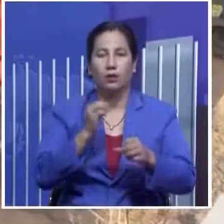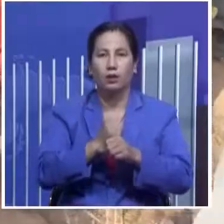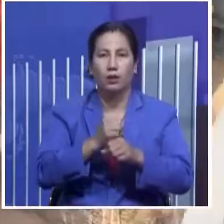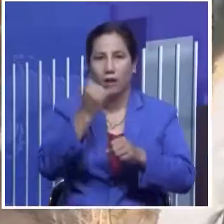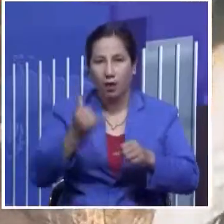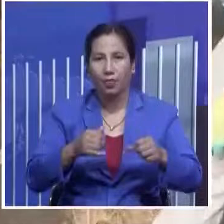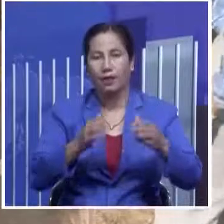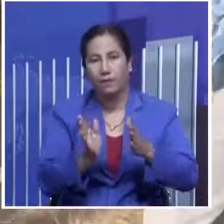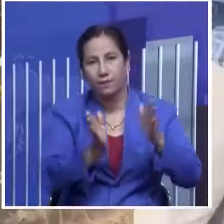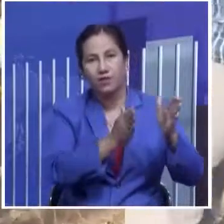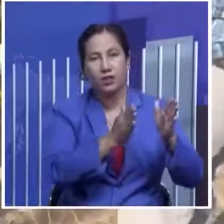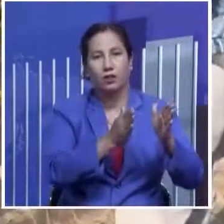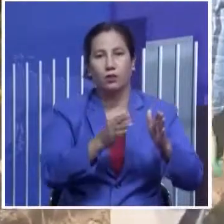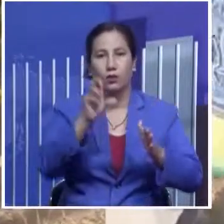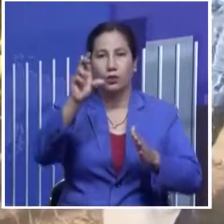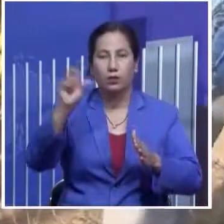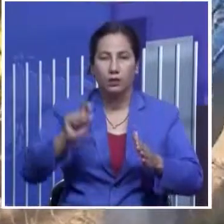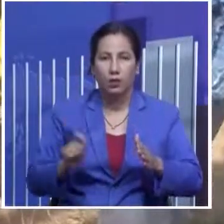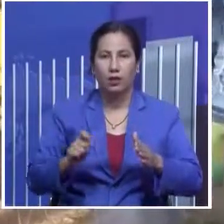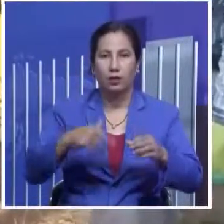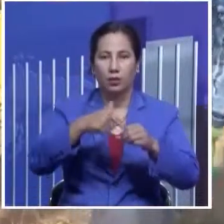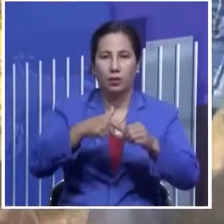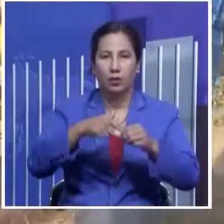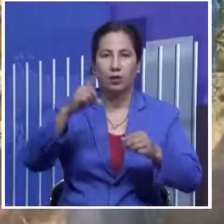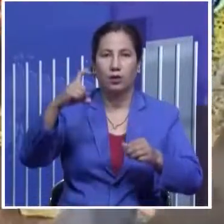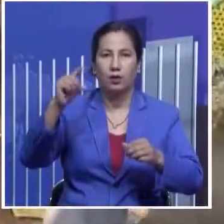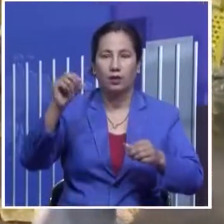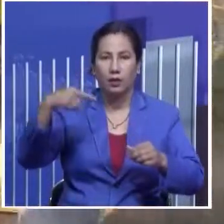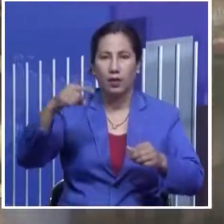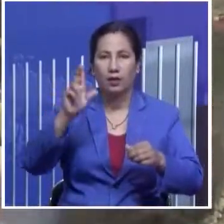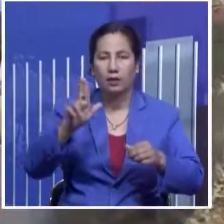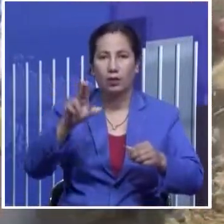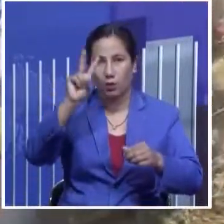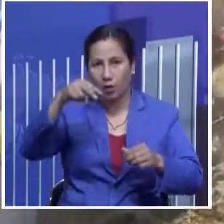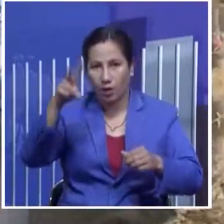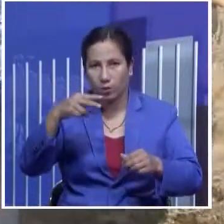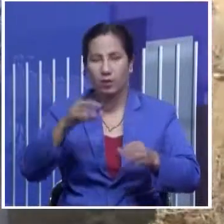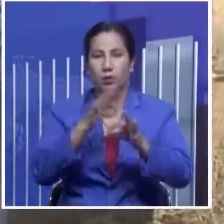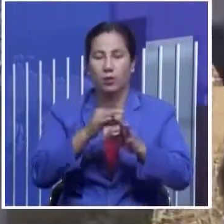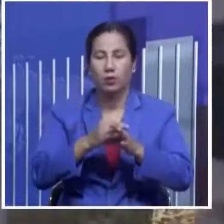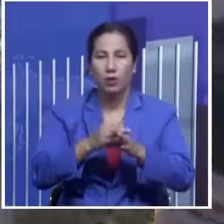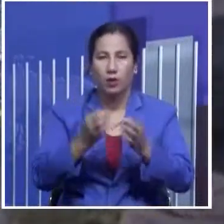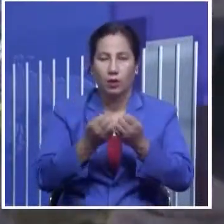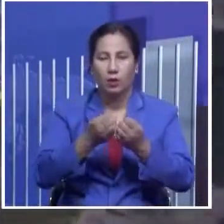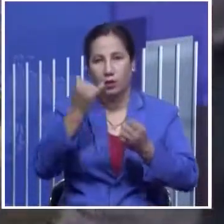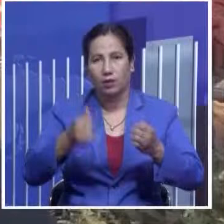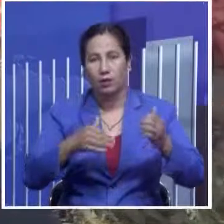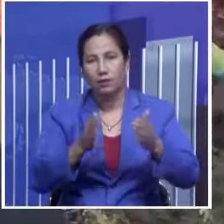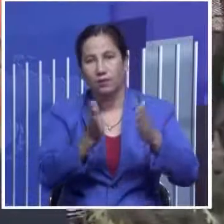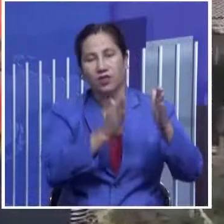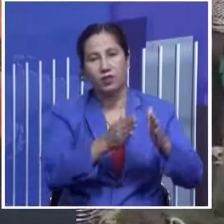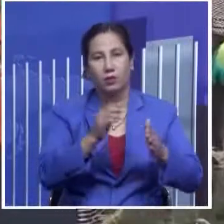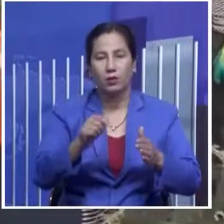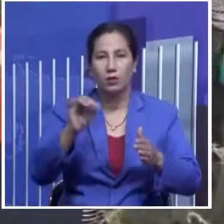अन्तिम चरणको अन्वेषणपछि दैलेखमा पेट्रोलियम खानीको अवस्था र व्यावसायिक उत्खनन सम्भावनाको टुङ्गो लाग्नेछ। अन्तिम चरणमा हुने